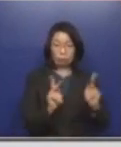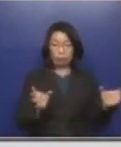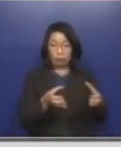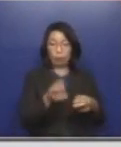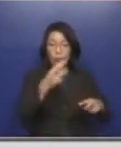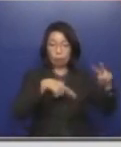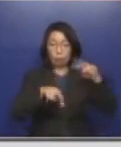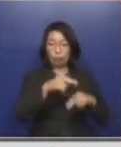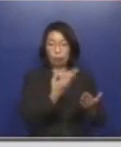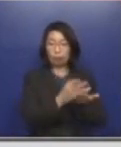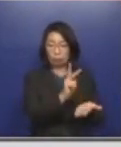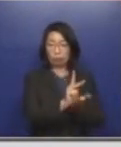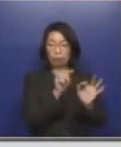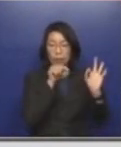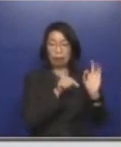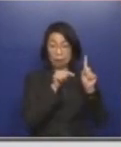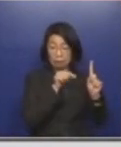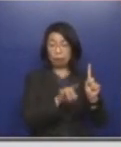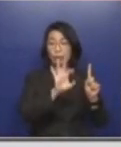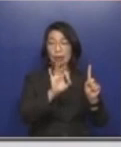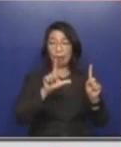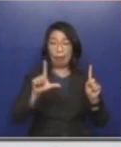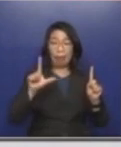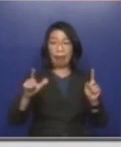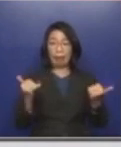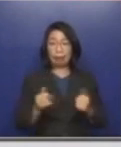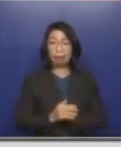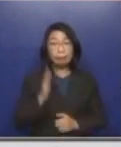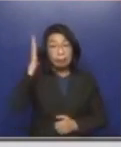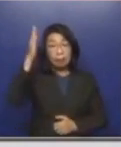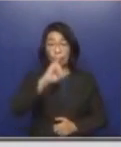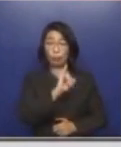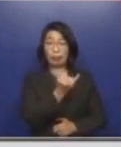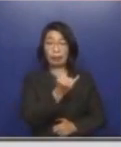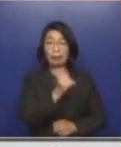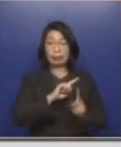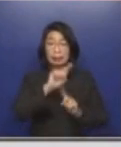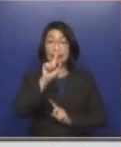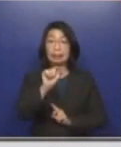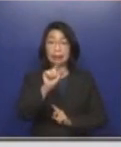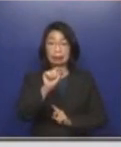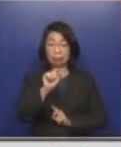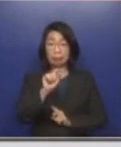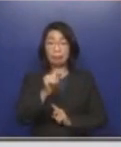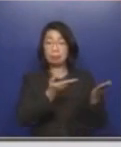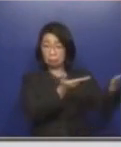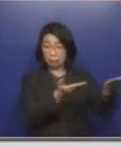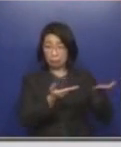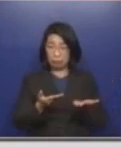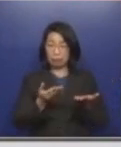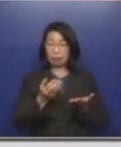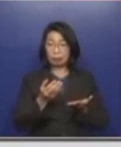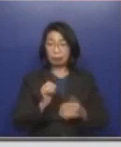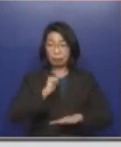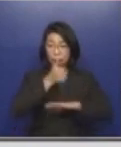แลเกี่ยวกับเงินงบ 1.9 ล้านล้านนะครับในวันจันทร์ที่20เนี่ยครับเราจะได้เชิญผู้บริหารของกระทรว